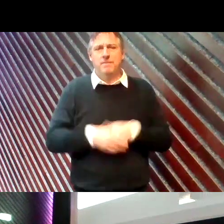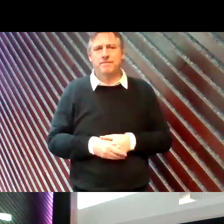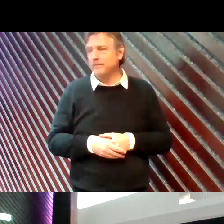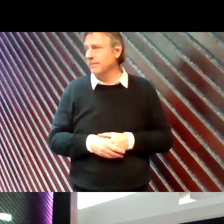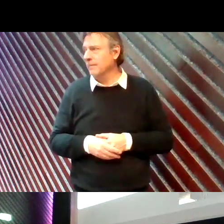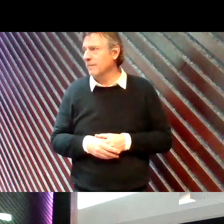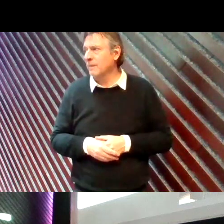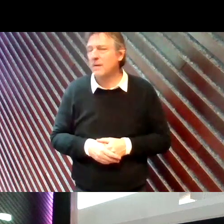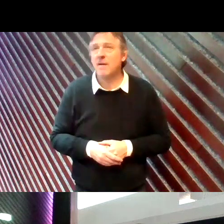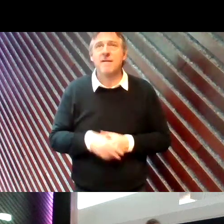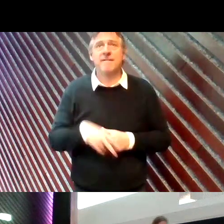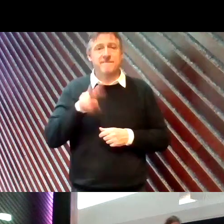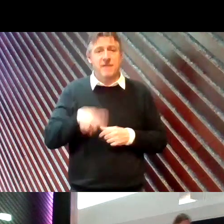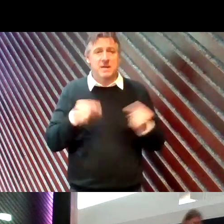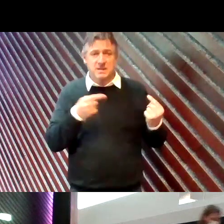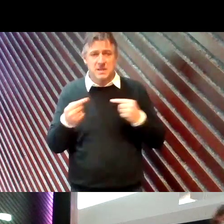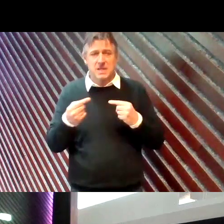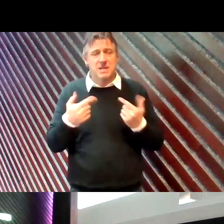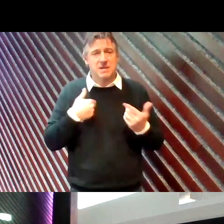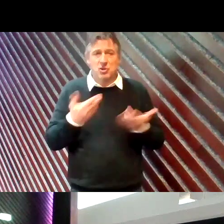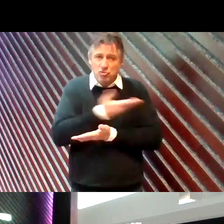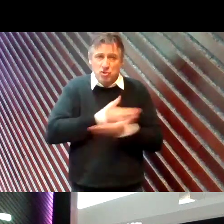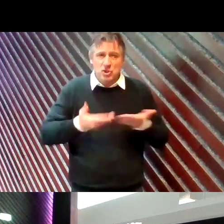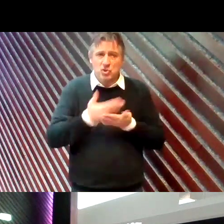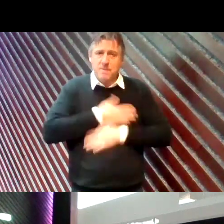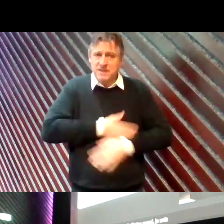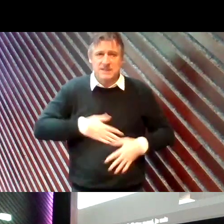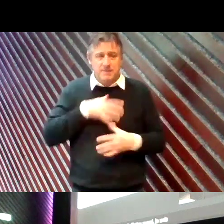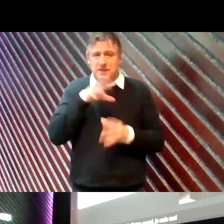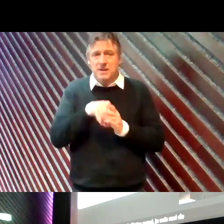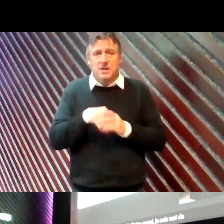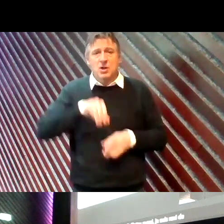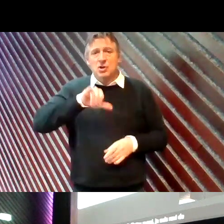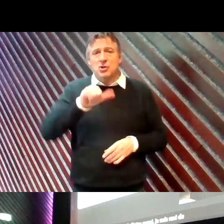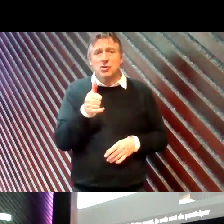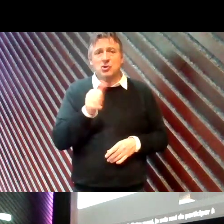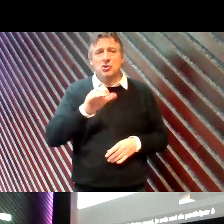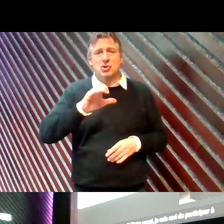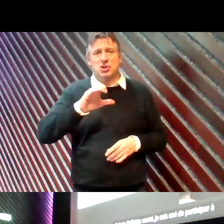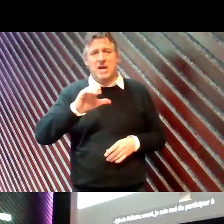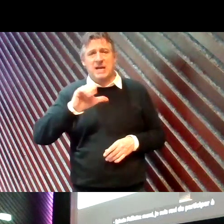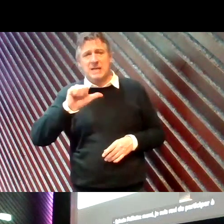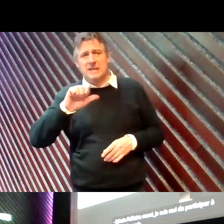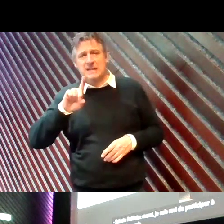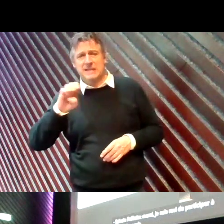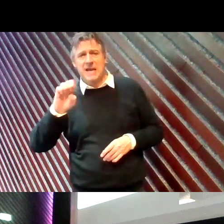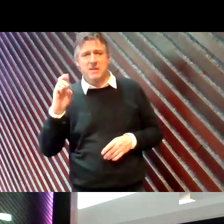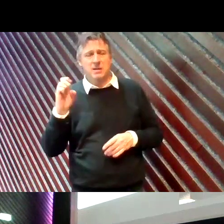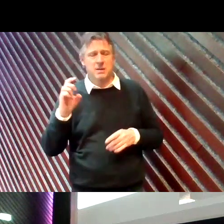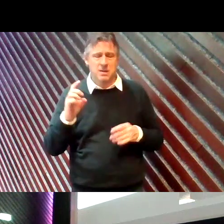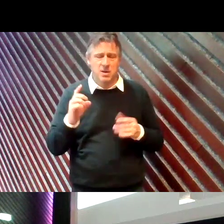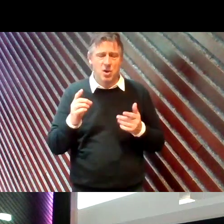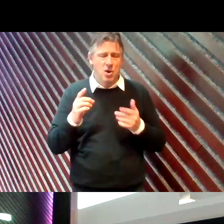de participer à cette table et à ce moment d'échange et de retour de nos pratiques en fait j'accède pour faire très rapide l'église depuis une quinzaine d'années on